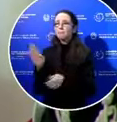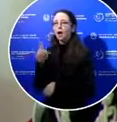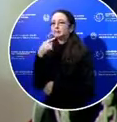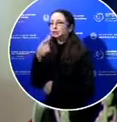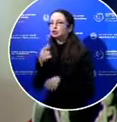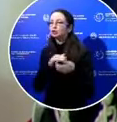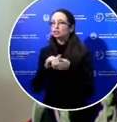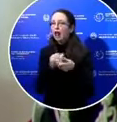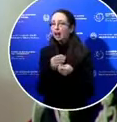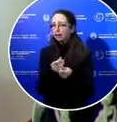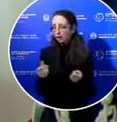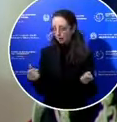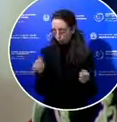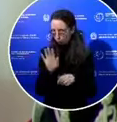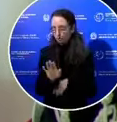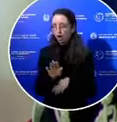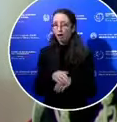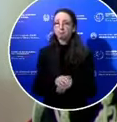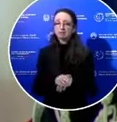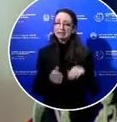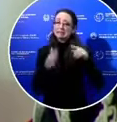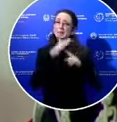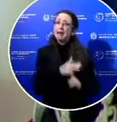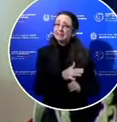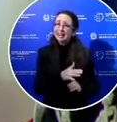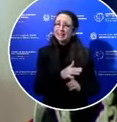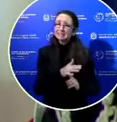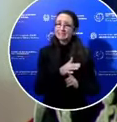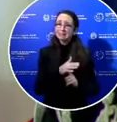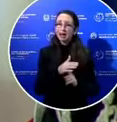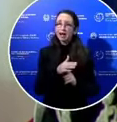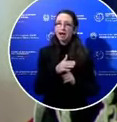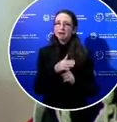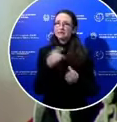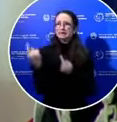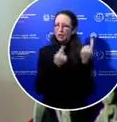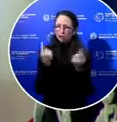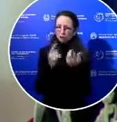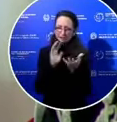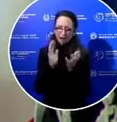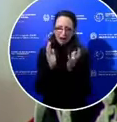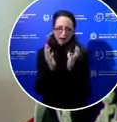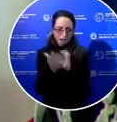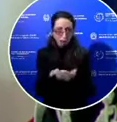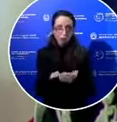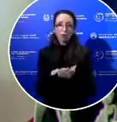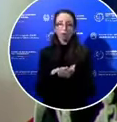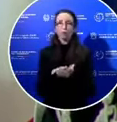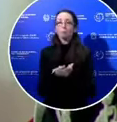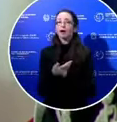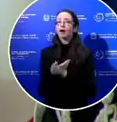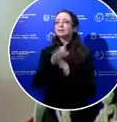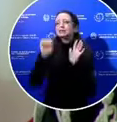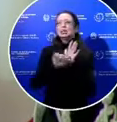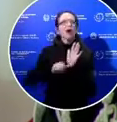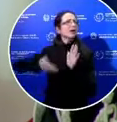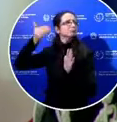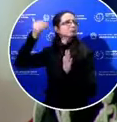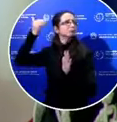delle dipendenze è un fenomeno in continua trasformazione che sfugge a canoni predefiniti, bloccati. La storia parte da